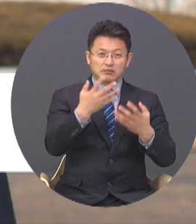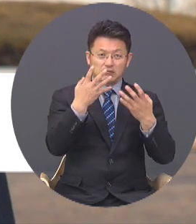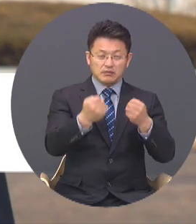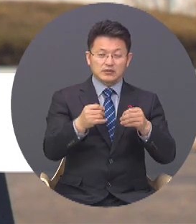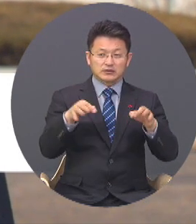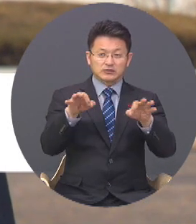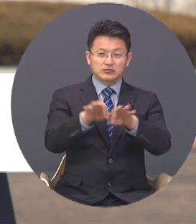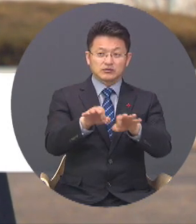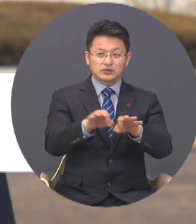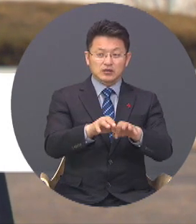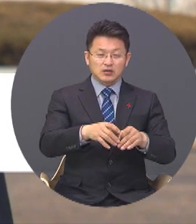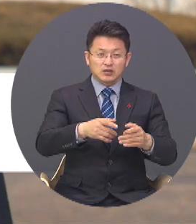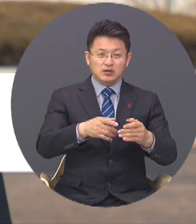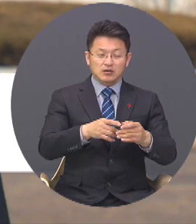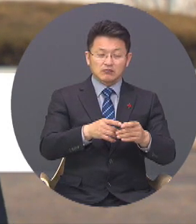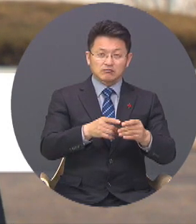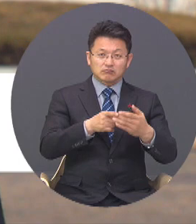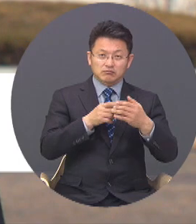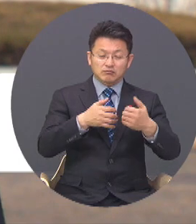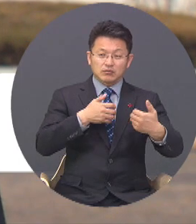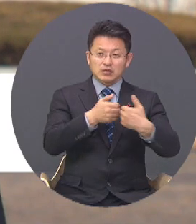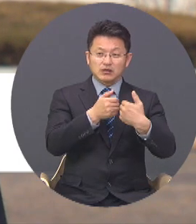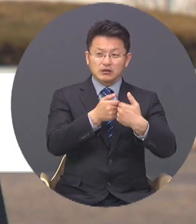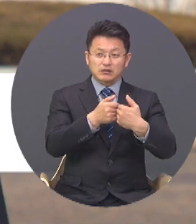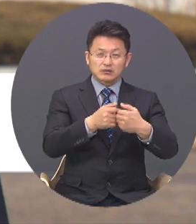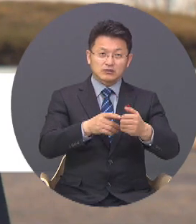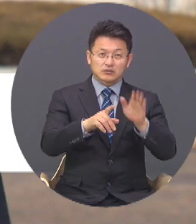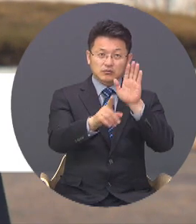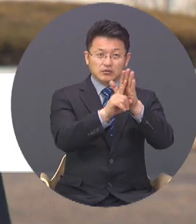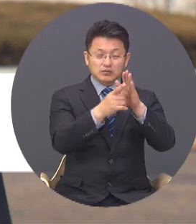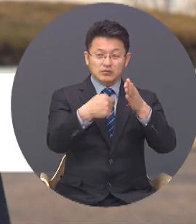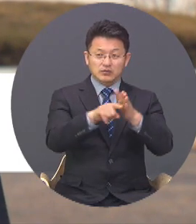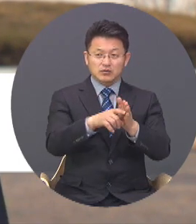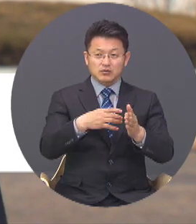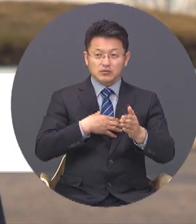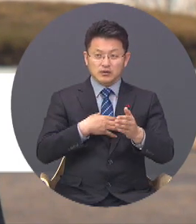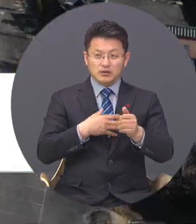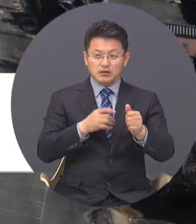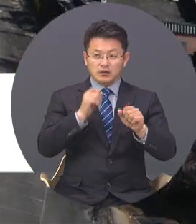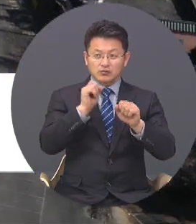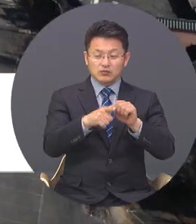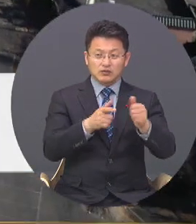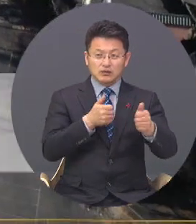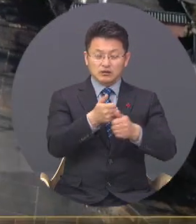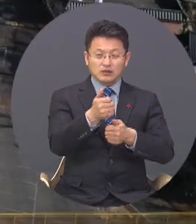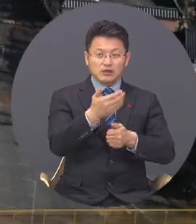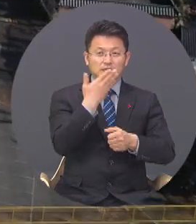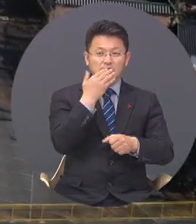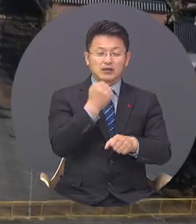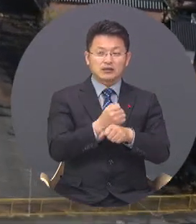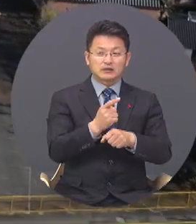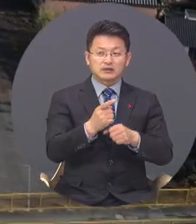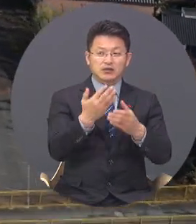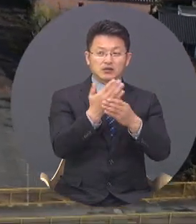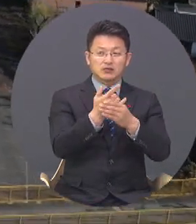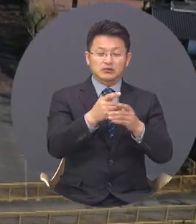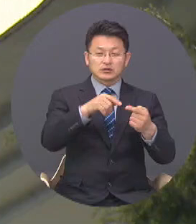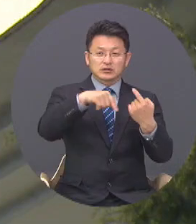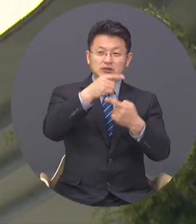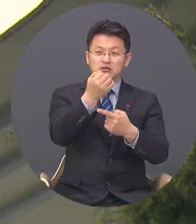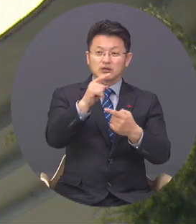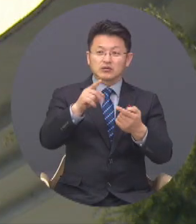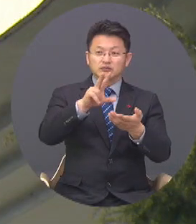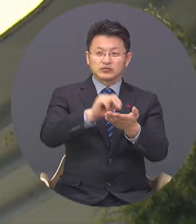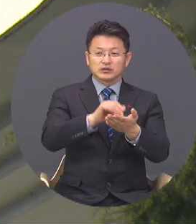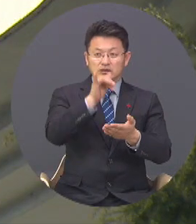투자 이 공격적인 마케팅으로 위기를 빠 약 의 캐럿 삼아 부곡하와이 에 청상 와도 풀어야